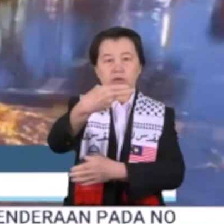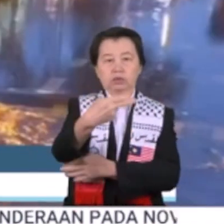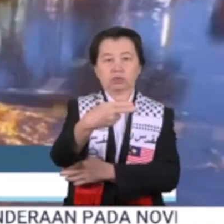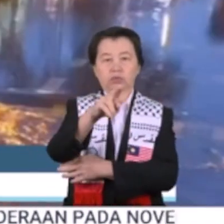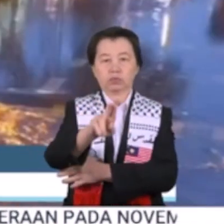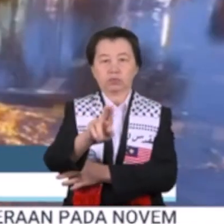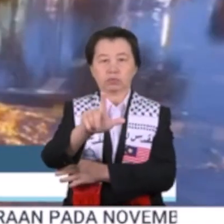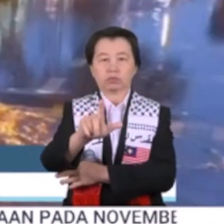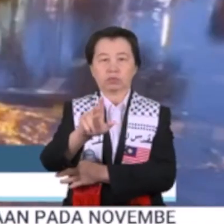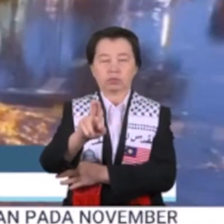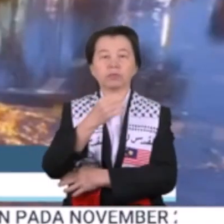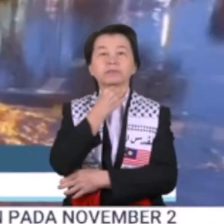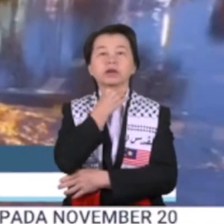ini